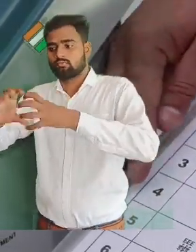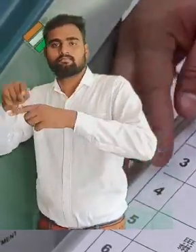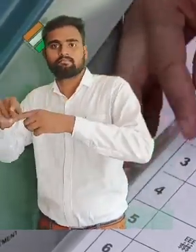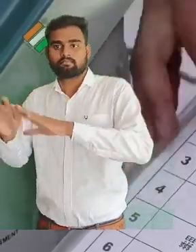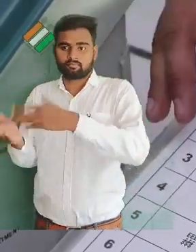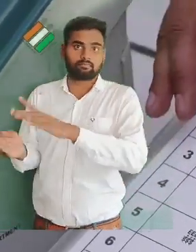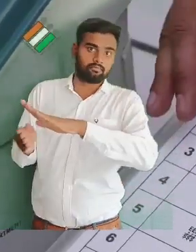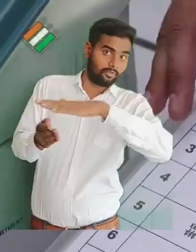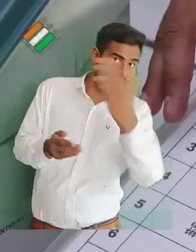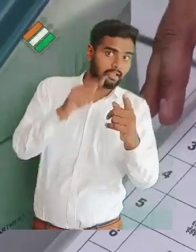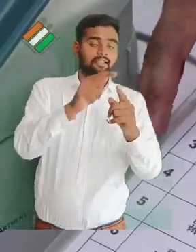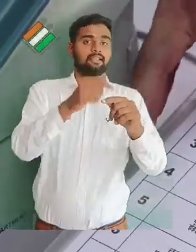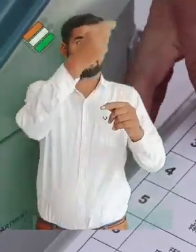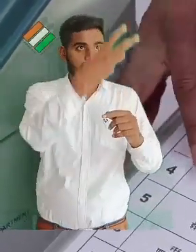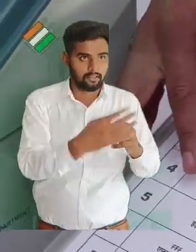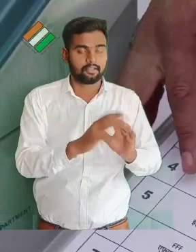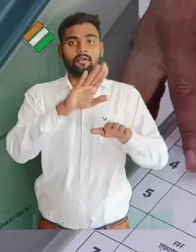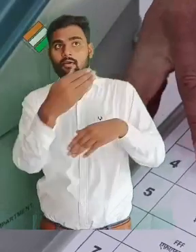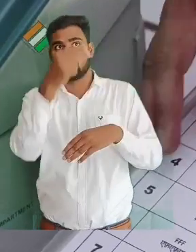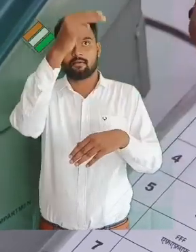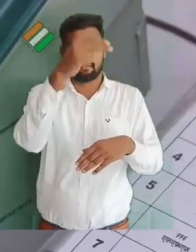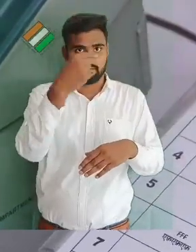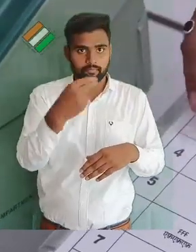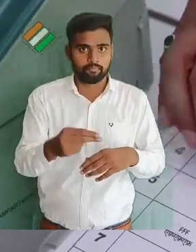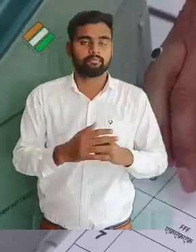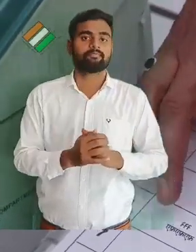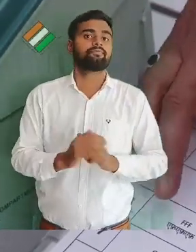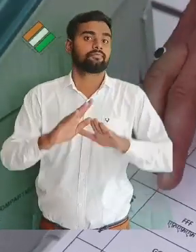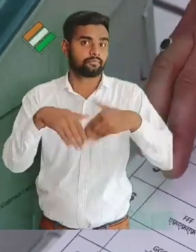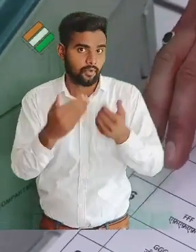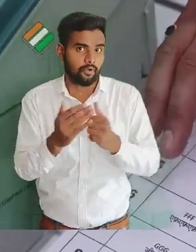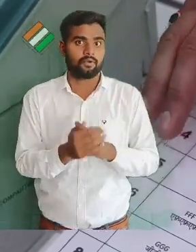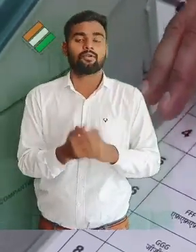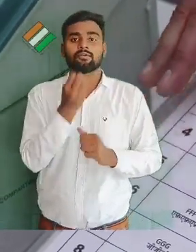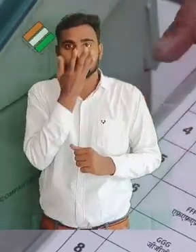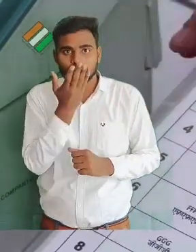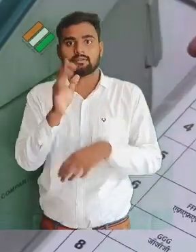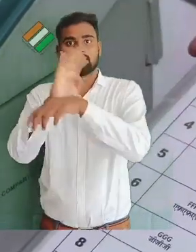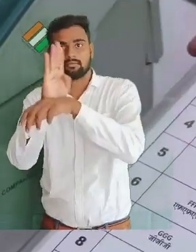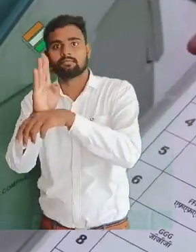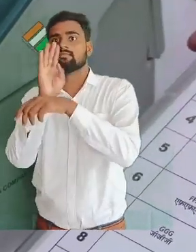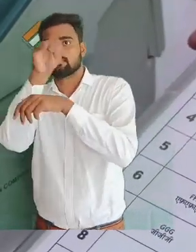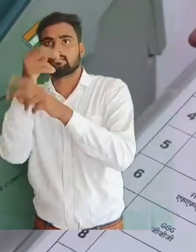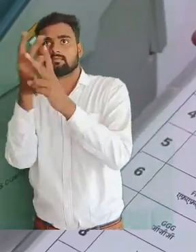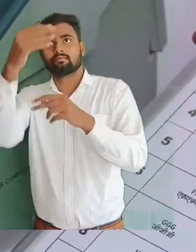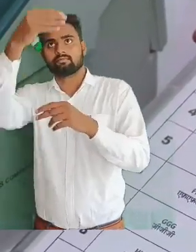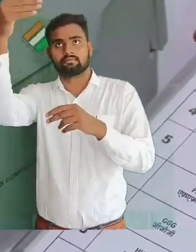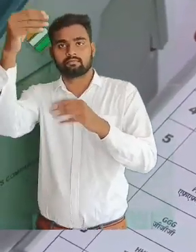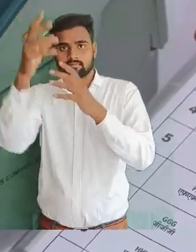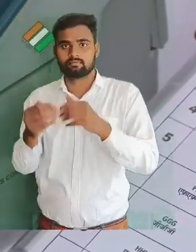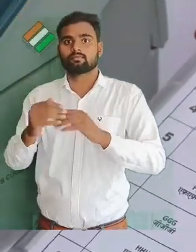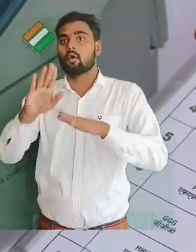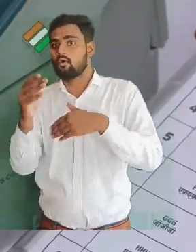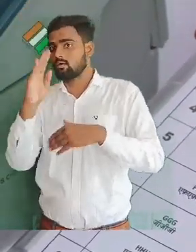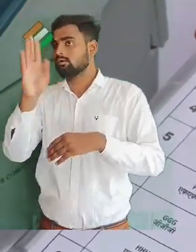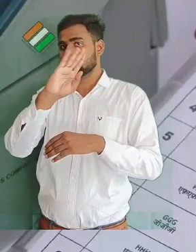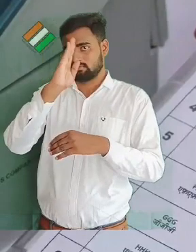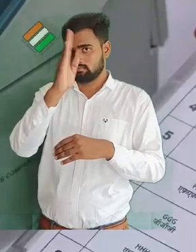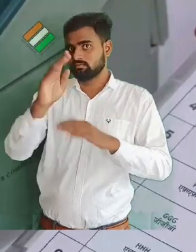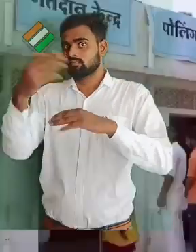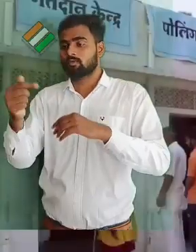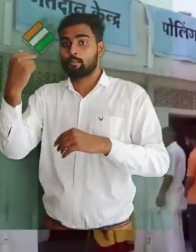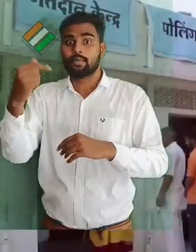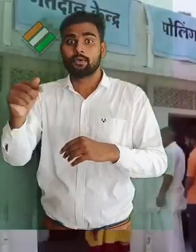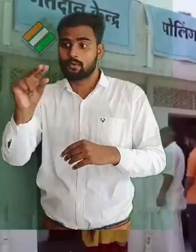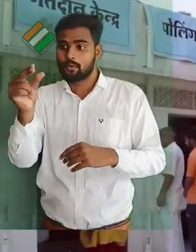की क्रम संख्या, उसके सामने उसका नाम और चुनाव चिन्ह अंकित है, और इसके सामने ये नीला बटन दिया